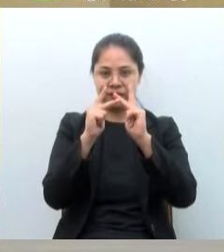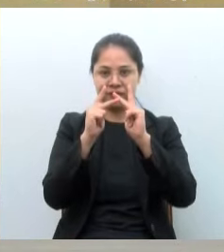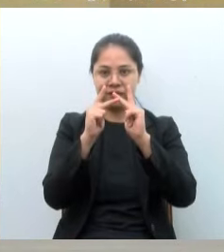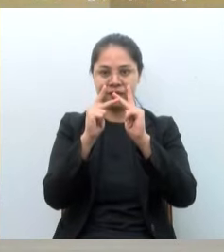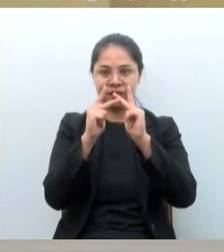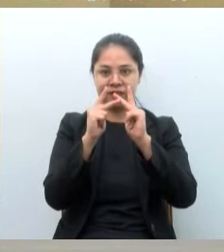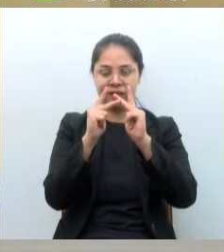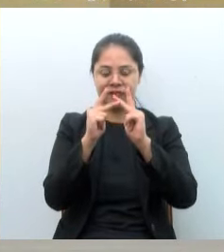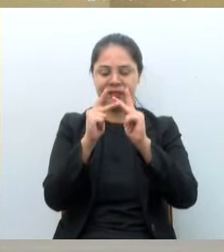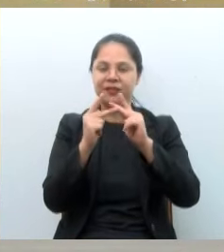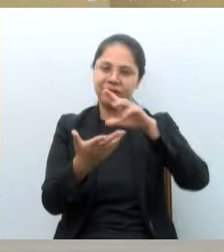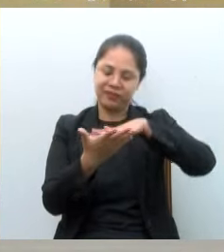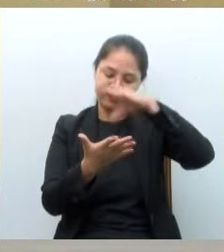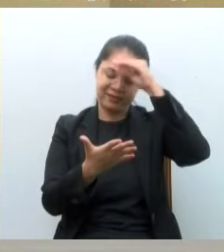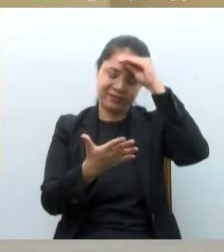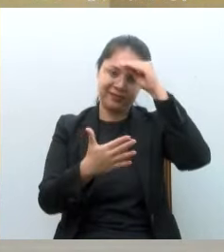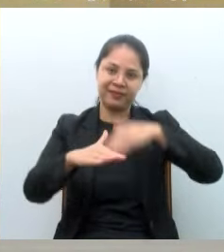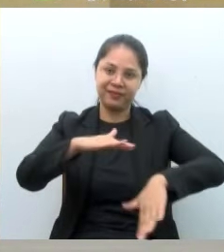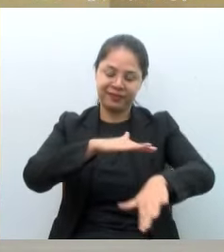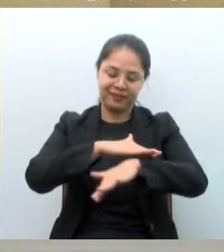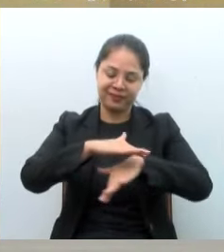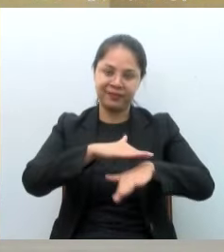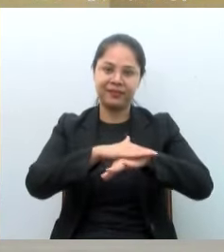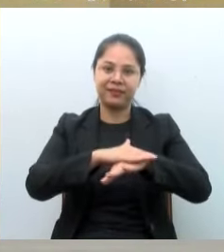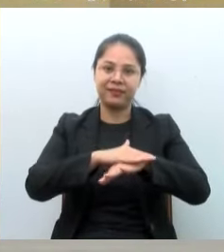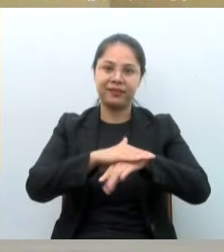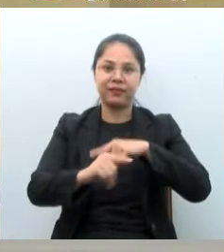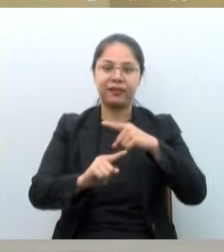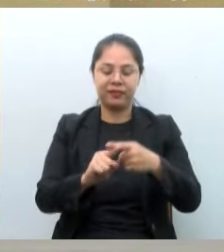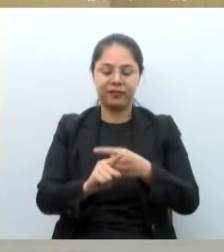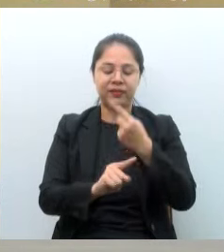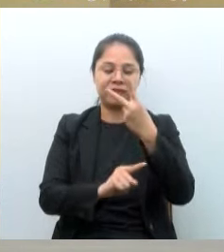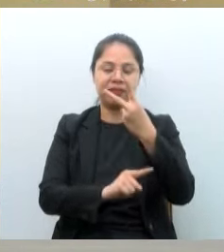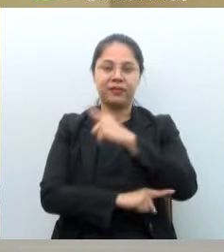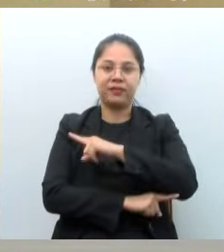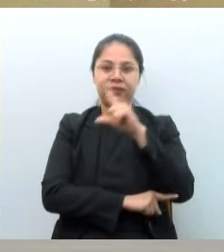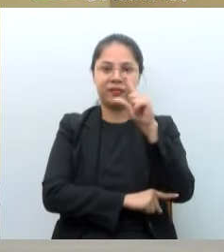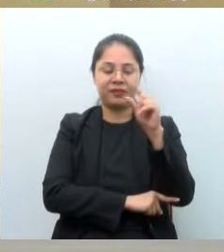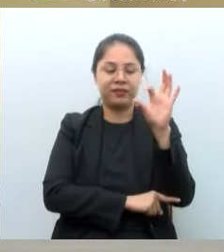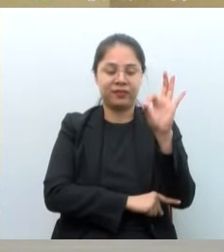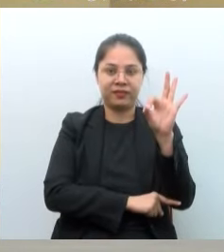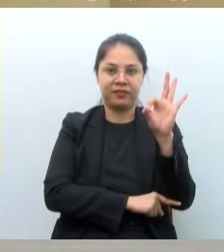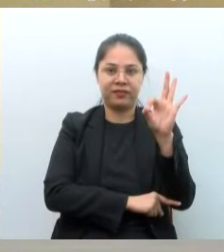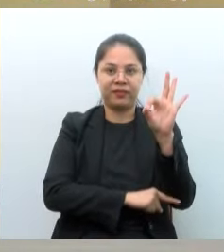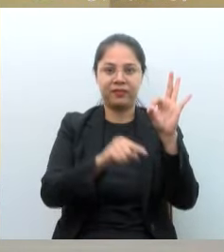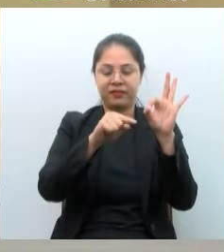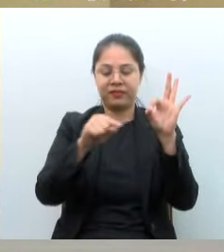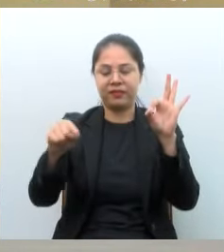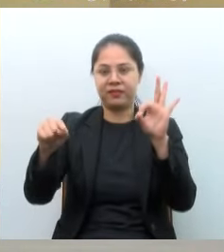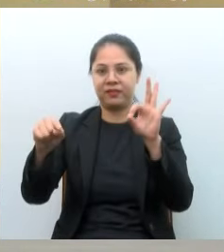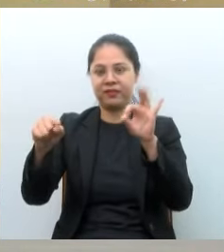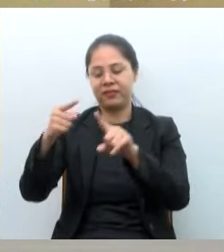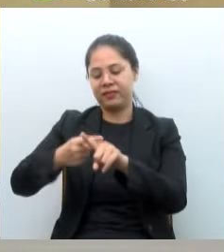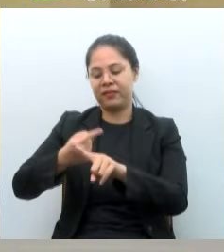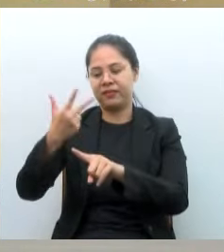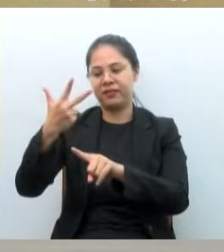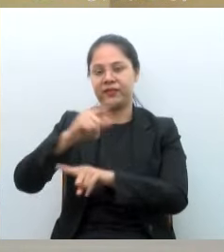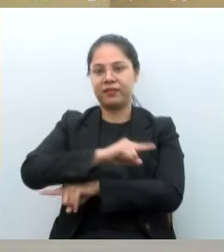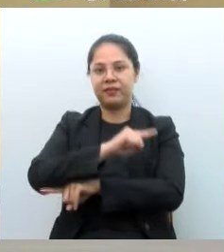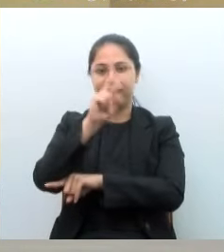านของคณะกรรมการการศึกษาขั้นพื้นฐานในช่วงวันที่29กุมภาพันธ์ถึงวันที่